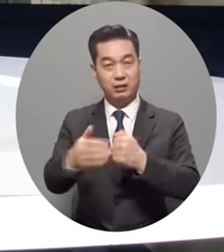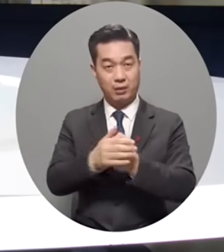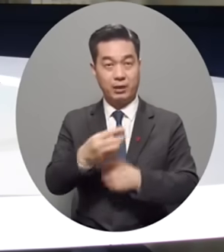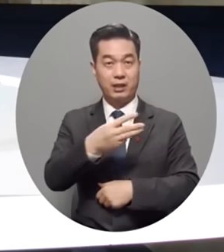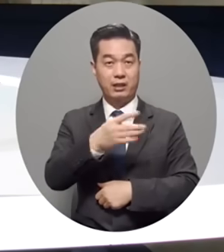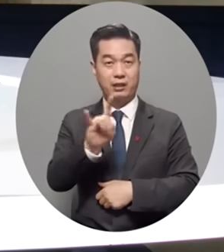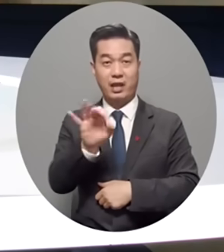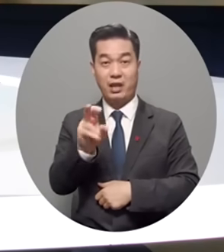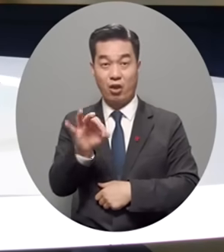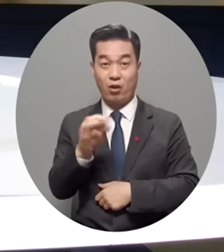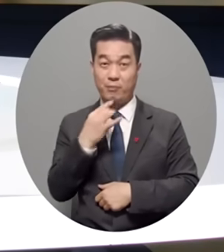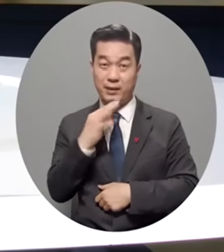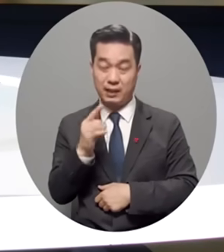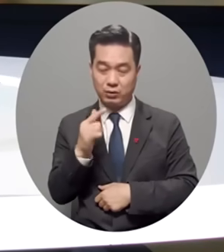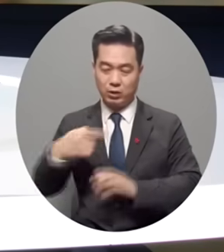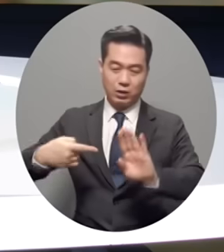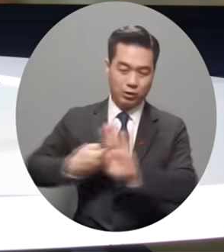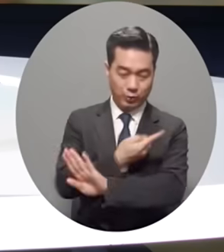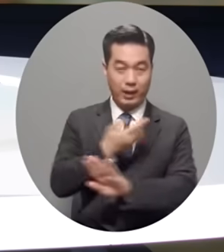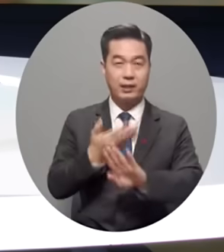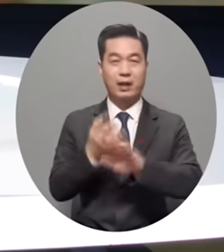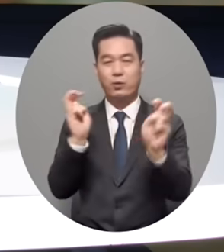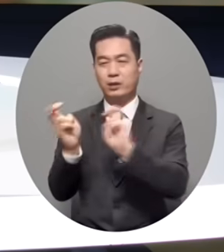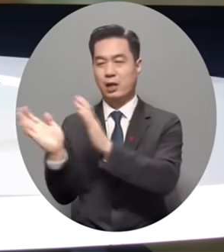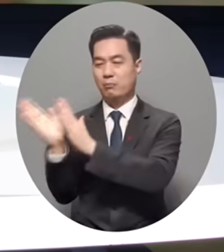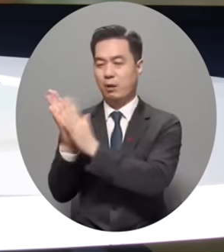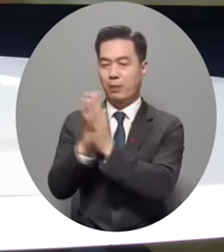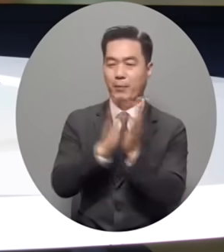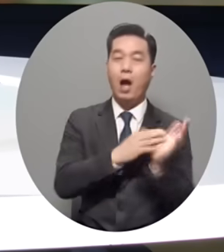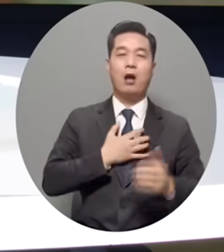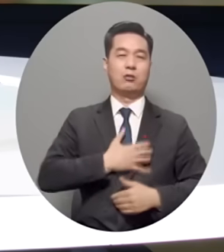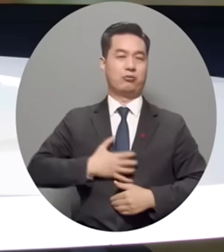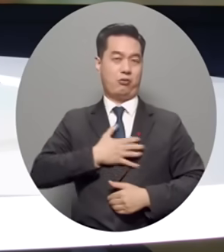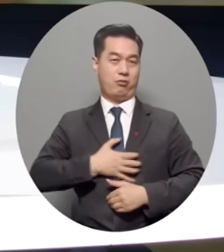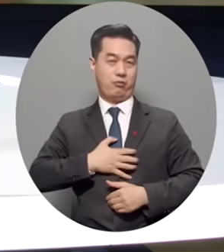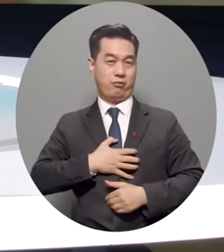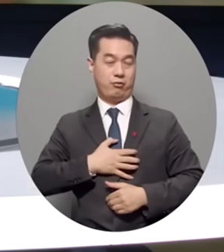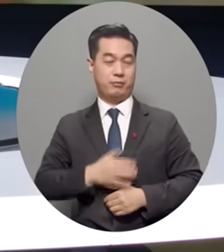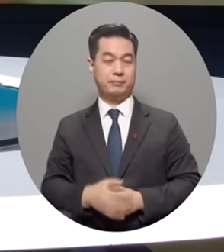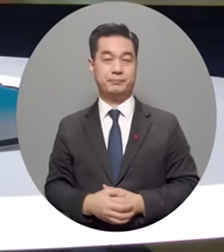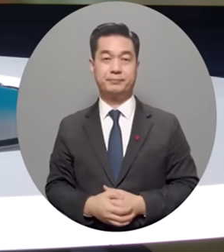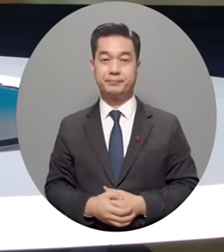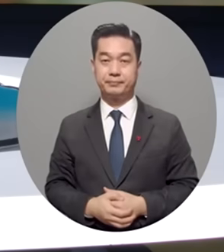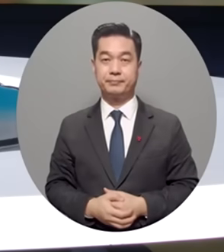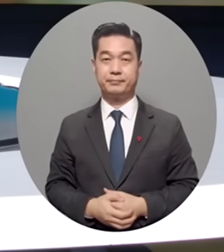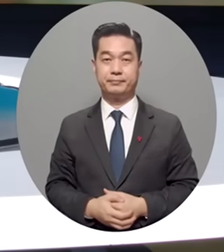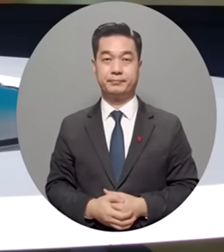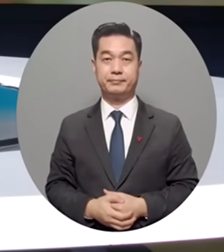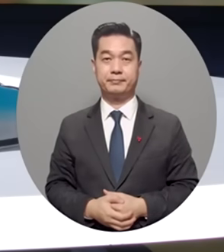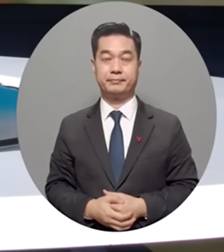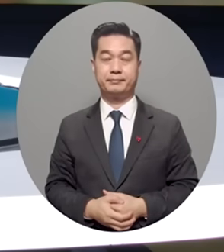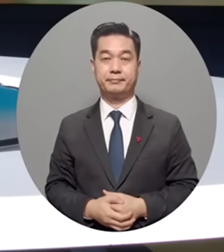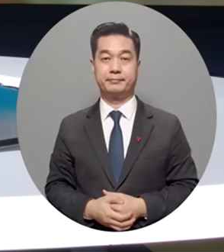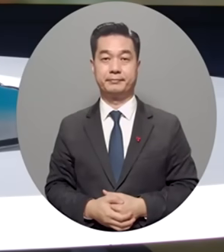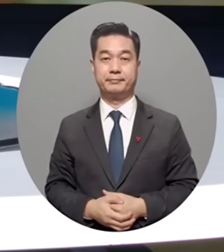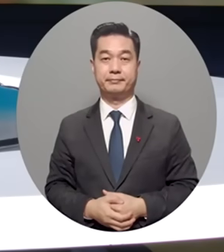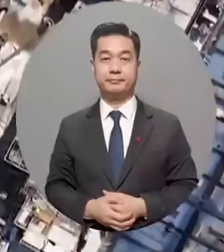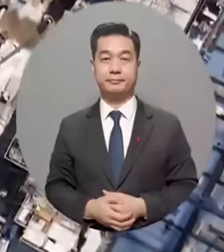아니라 건설업계 전반으로 확산되는 것 아니냐는 우려가 나오고 있습니다. 이어서 고재민 기자가 전하겠습니다.